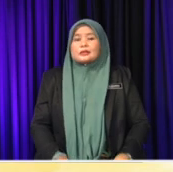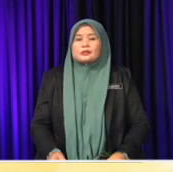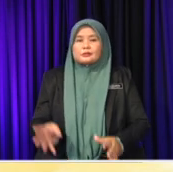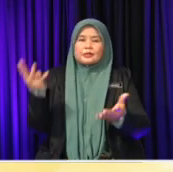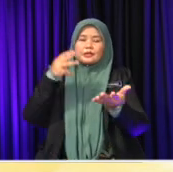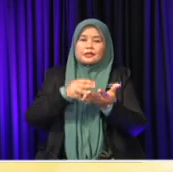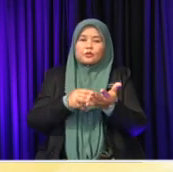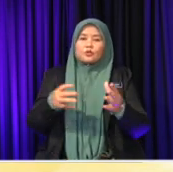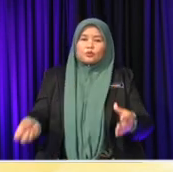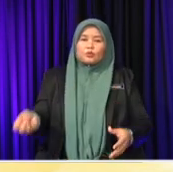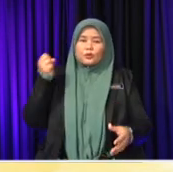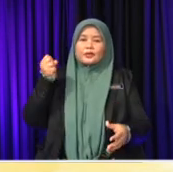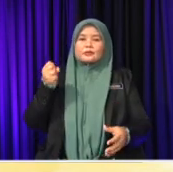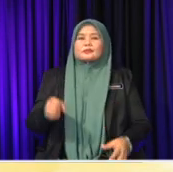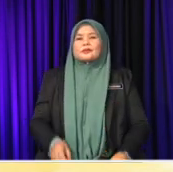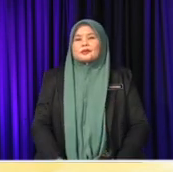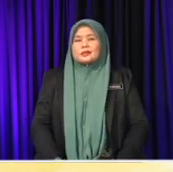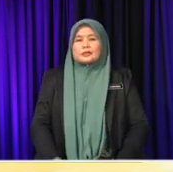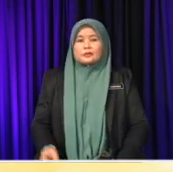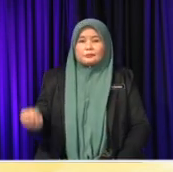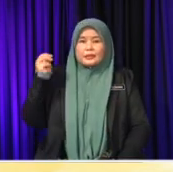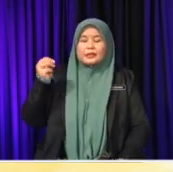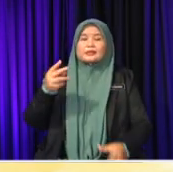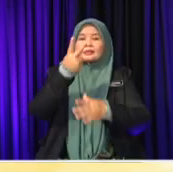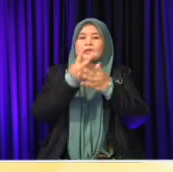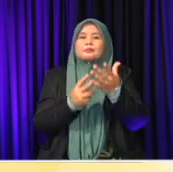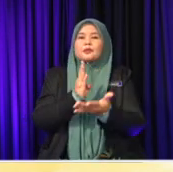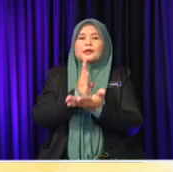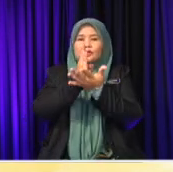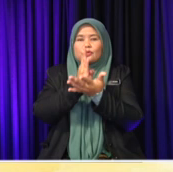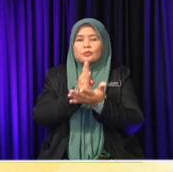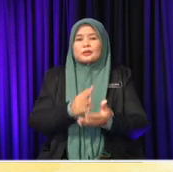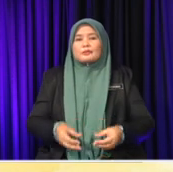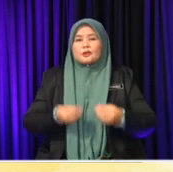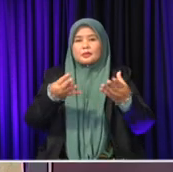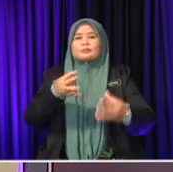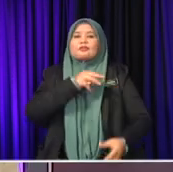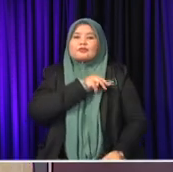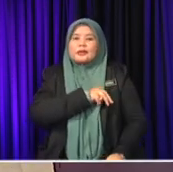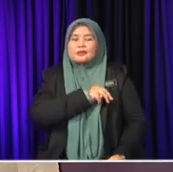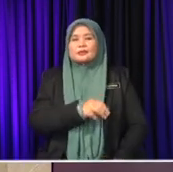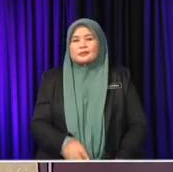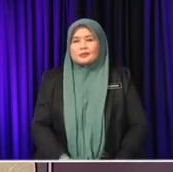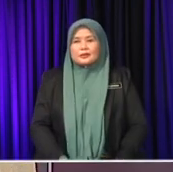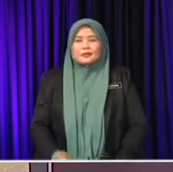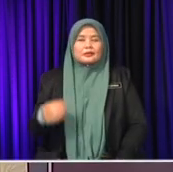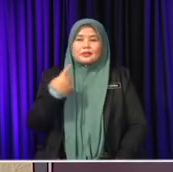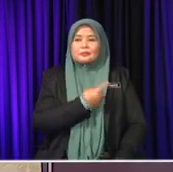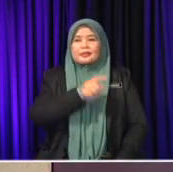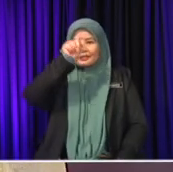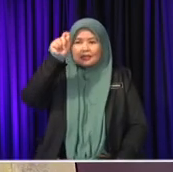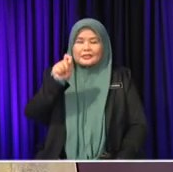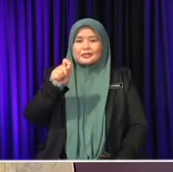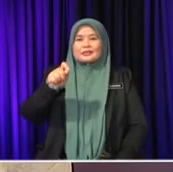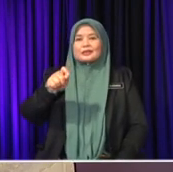pengenalannya makin semakin kuat semangat membantu dan saling memberi manfaat agar-agaknya mungkin kita boleh tanya